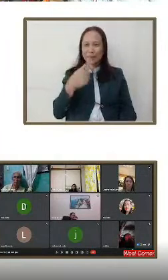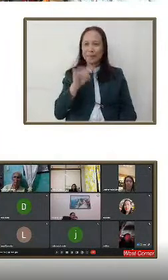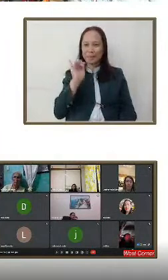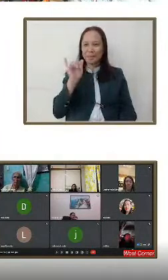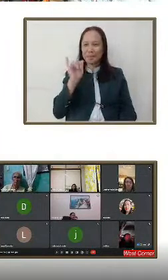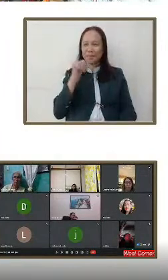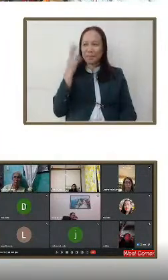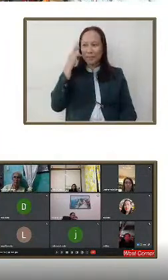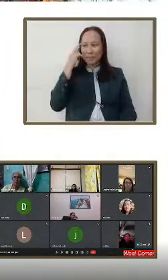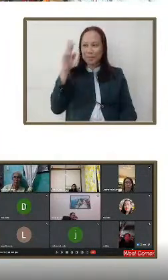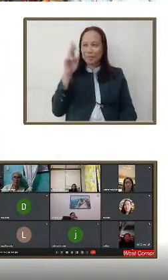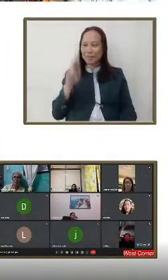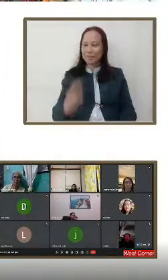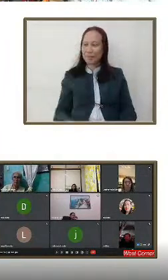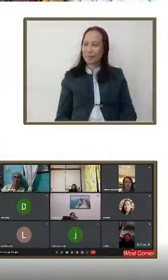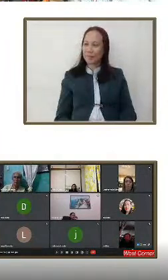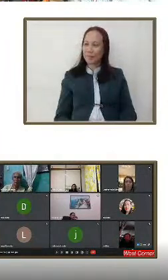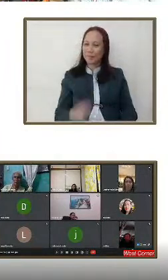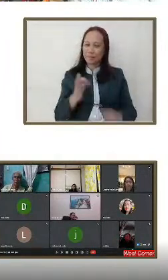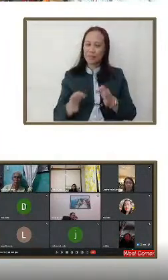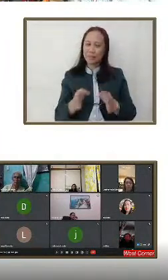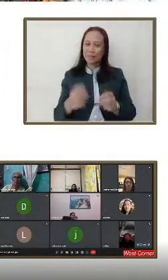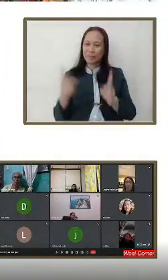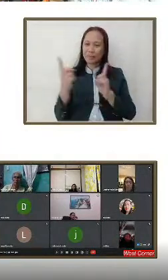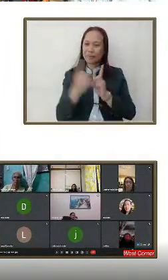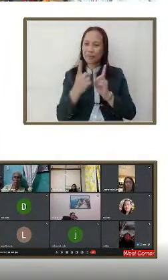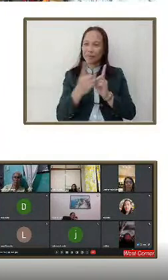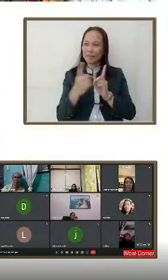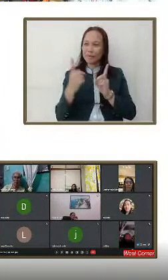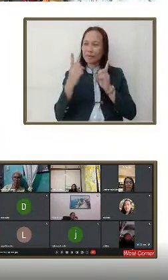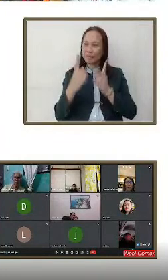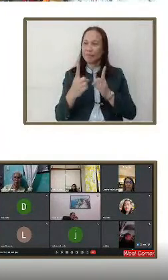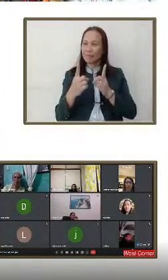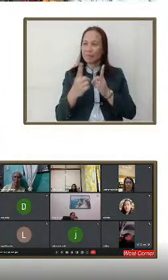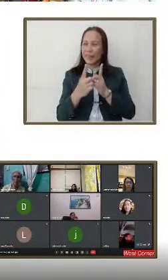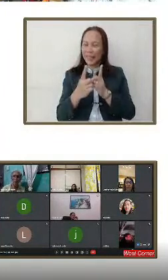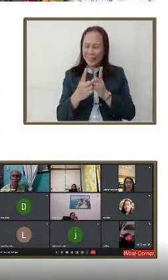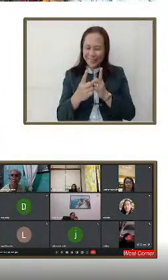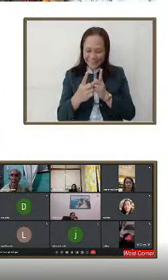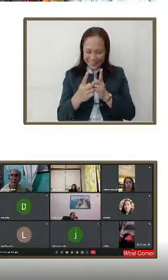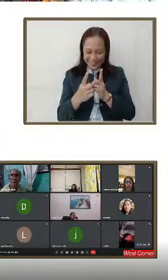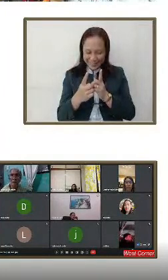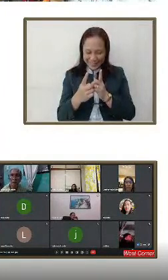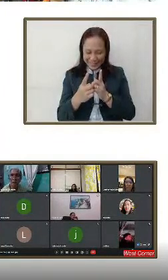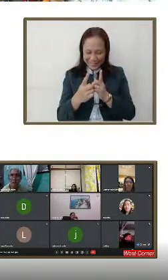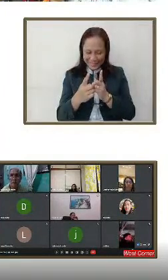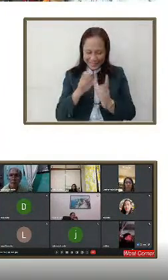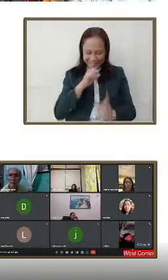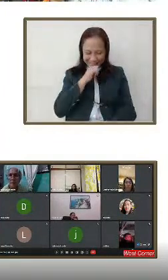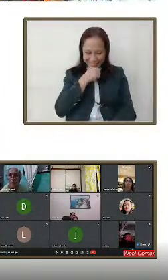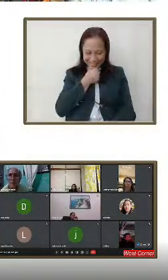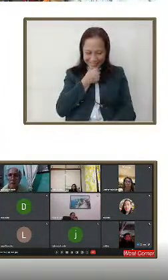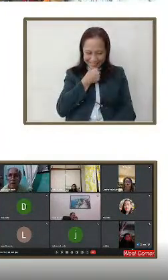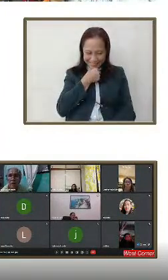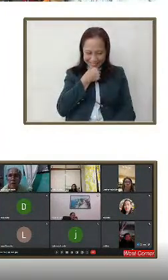nyo, pag may kasama kayo, nakakasalubong kayo, mga matanda, katulad ng mga nasa likod kong ito,